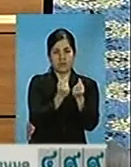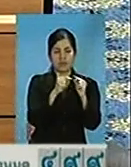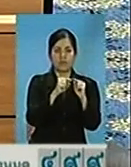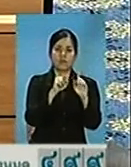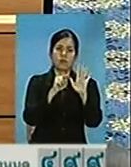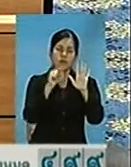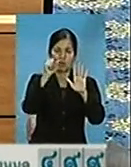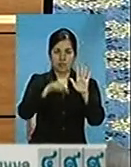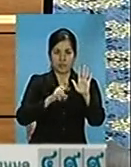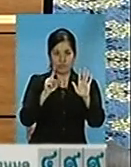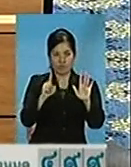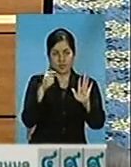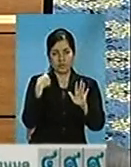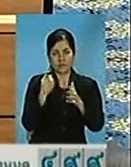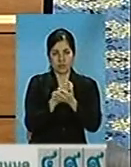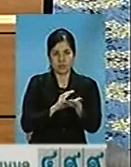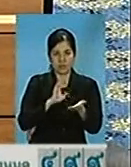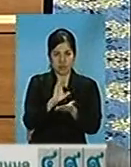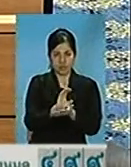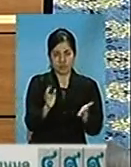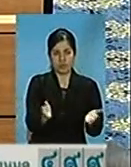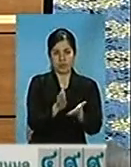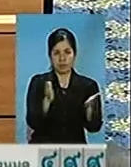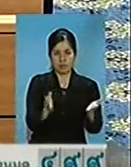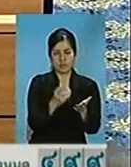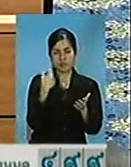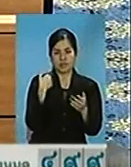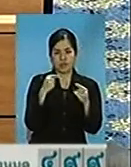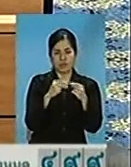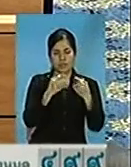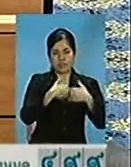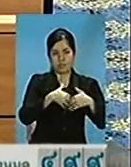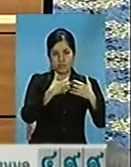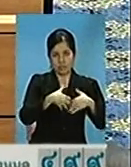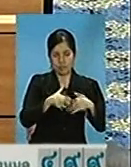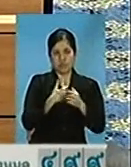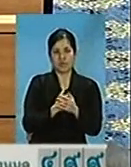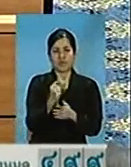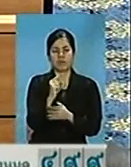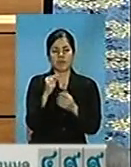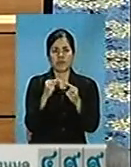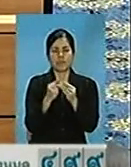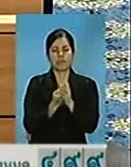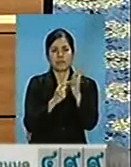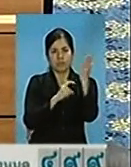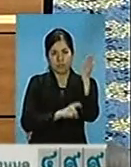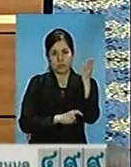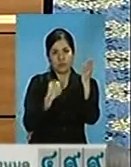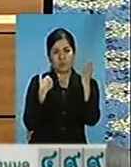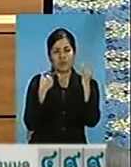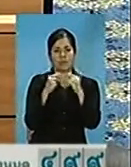ดวกให้กับการลงทุนเกี่ยวกับการอุตสาหกรรมการผลิตพันยางภายในราชอาณาจักร